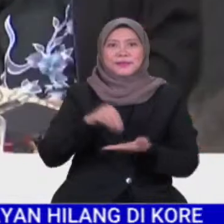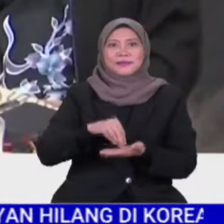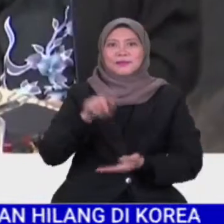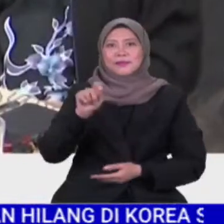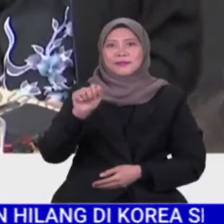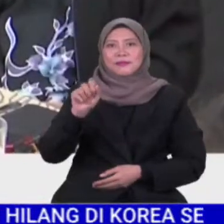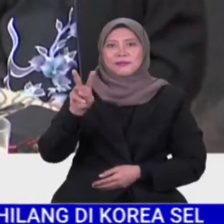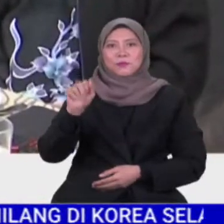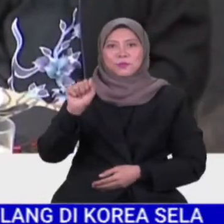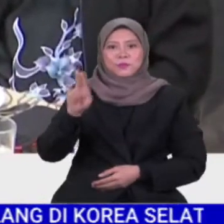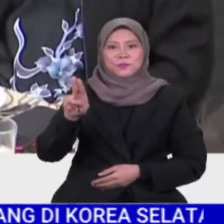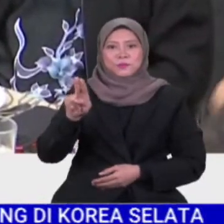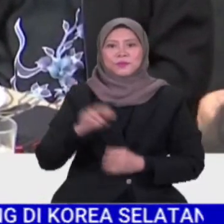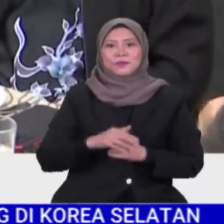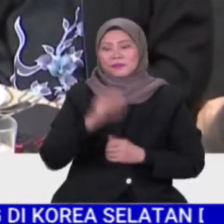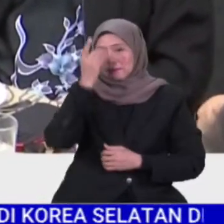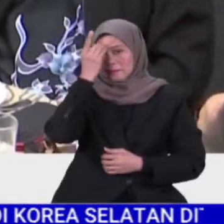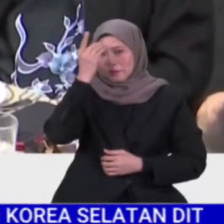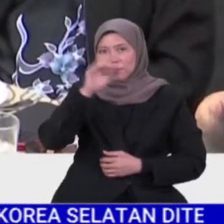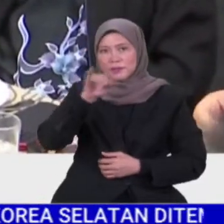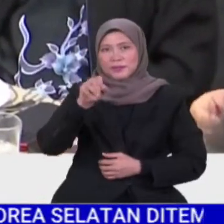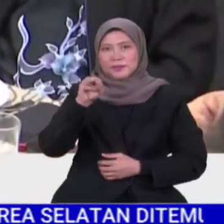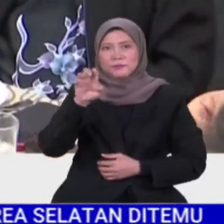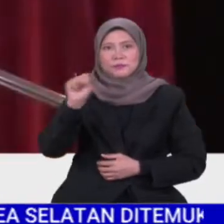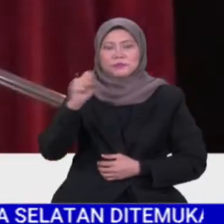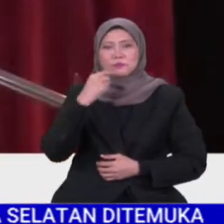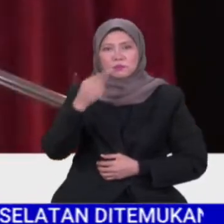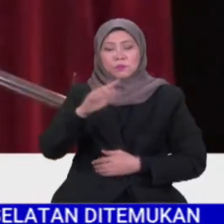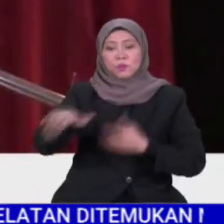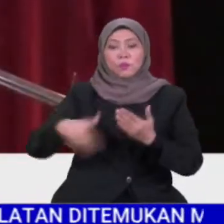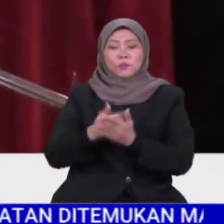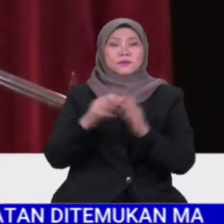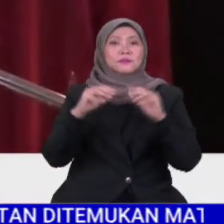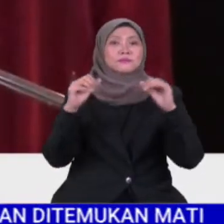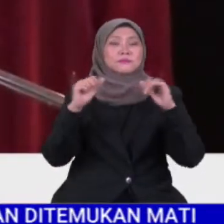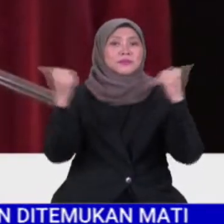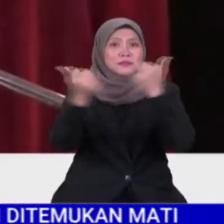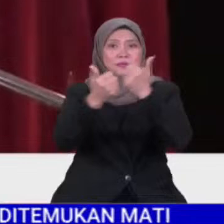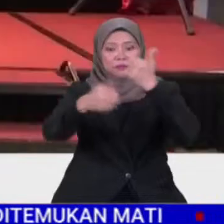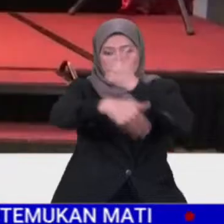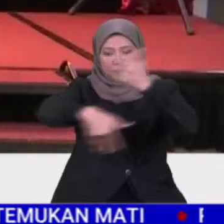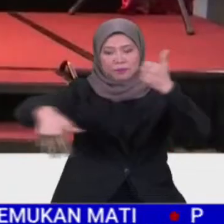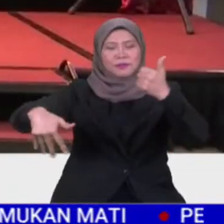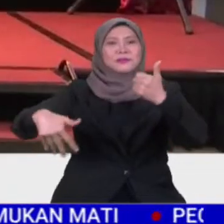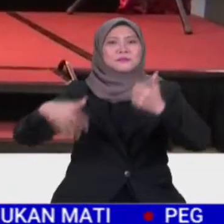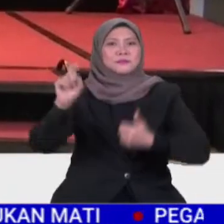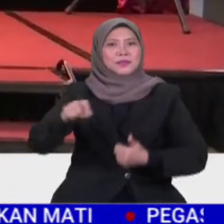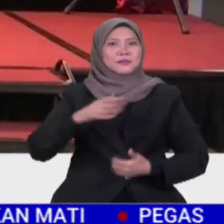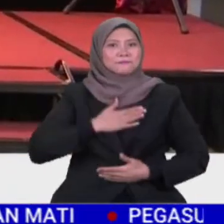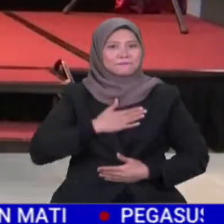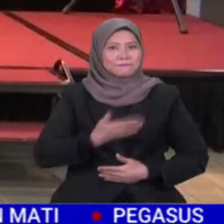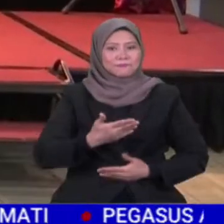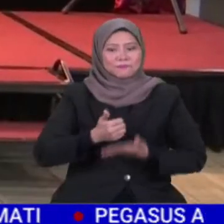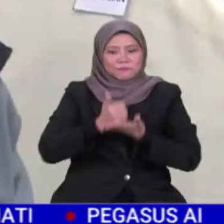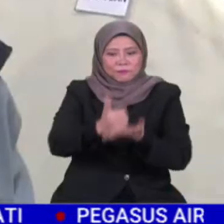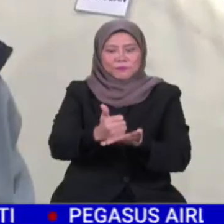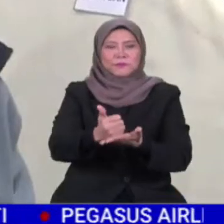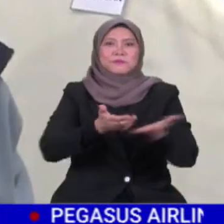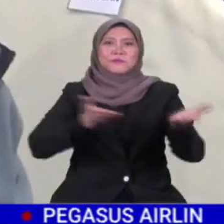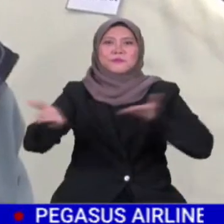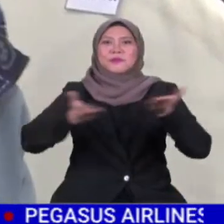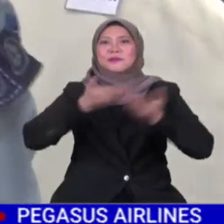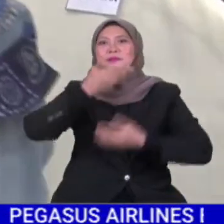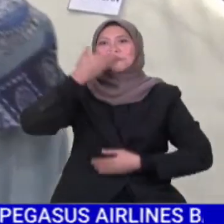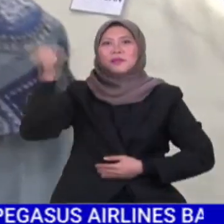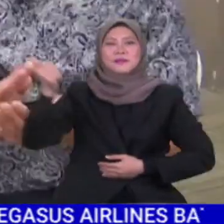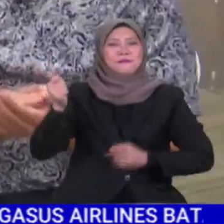Tawau. Dalam pada itu, Datuk James turut menyeru semua agensi di bawah kementeriannya untuk terus memberi komitmen dan perkhidmatan terbaik